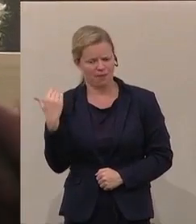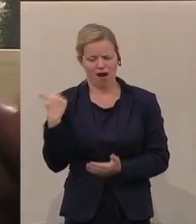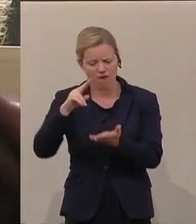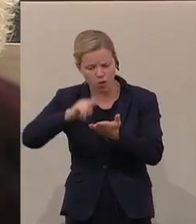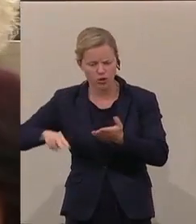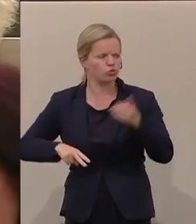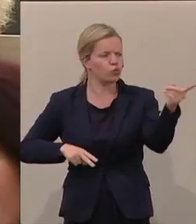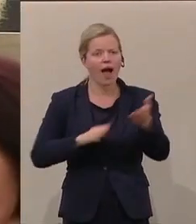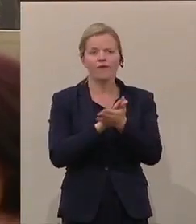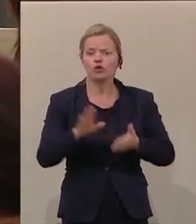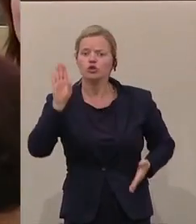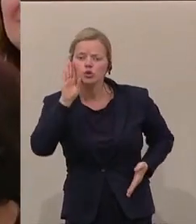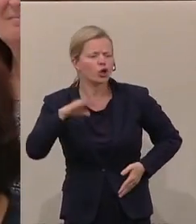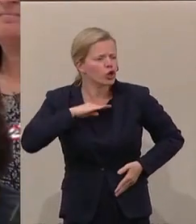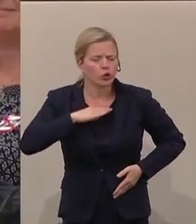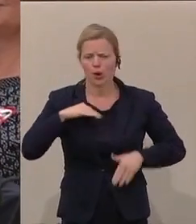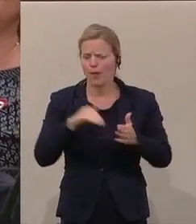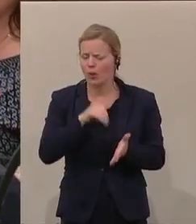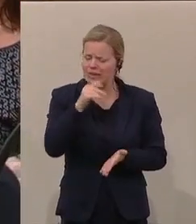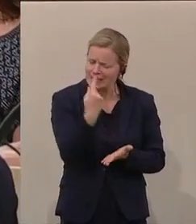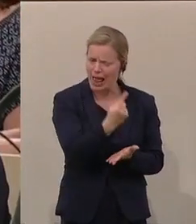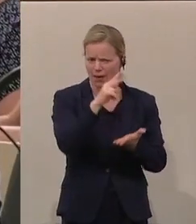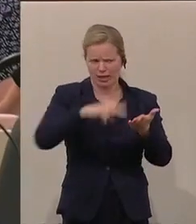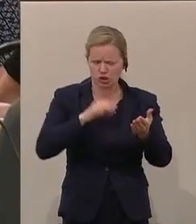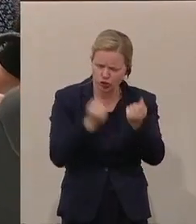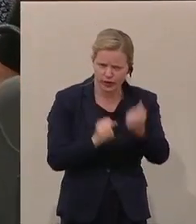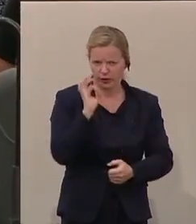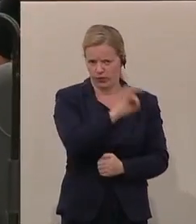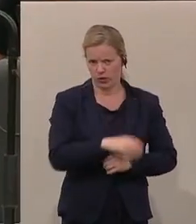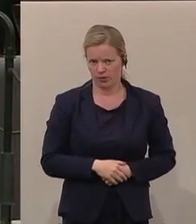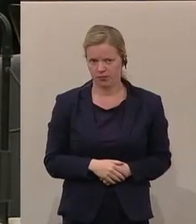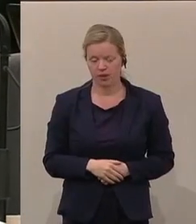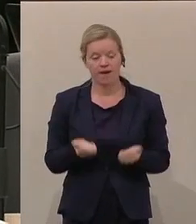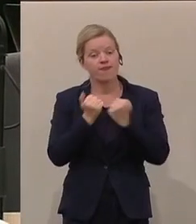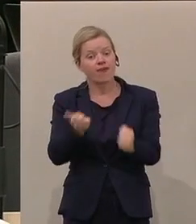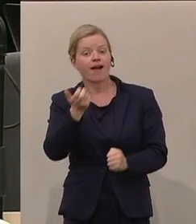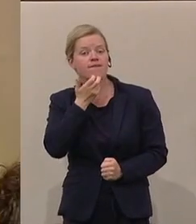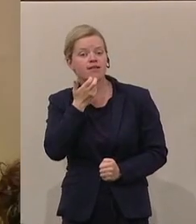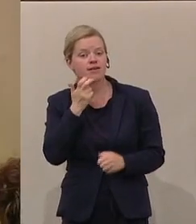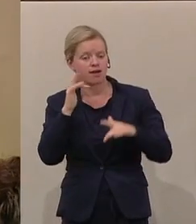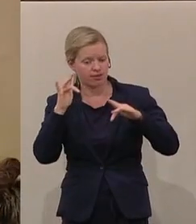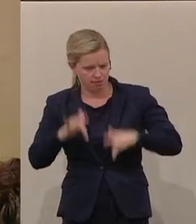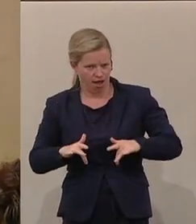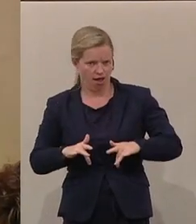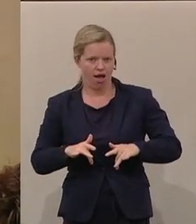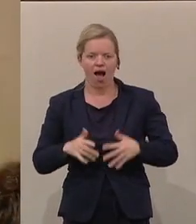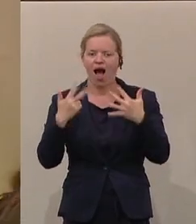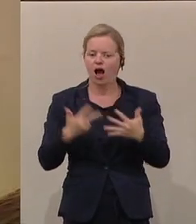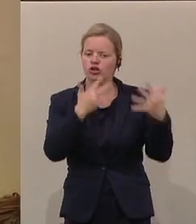Es ist die Freiwilligkeit gegeben. Es ist der 8-Stunden-Tag, der Regelstundentag.